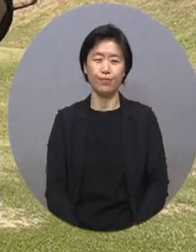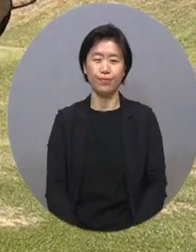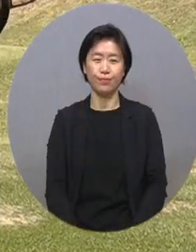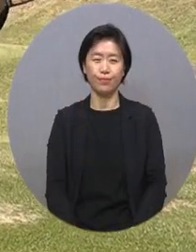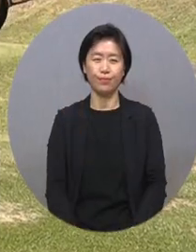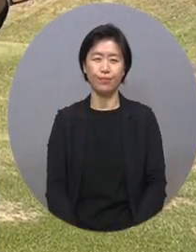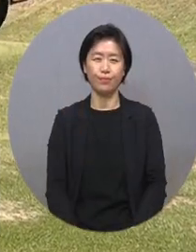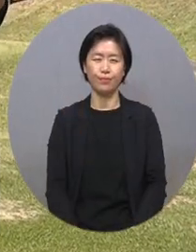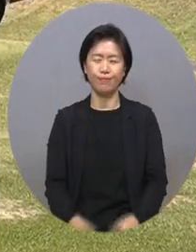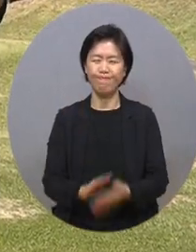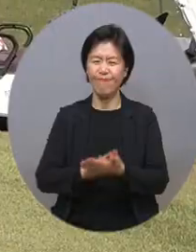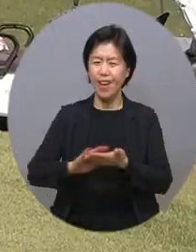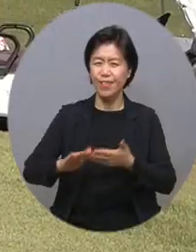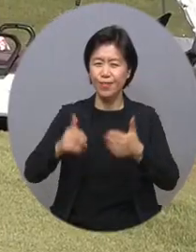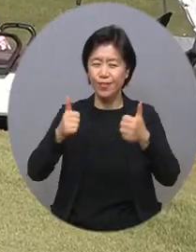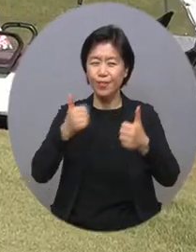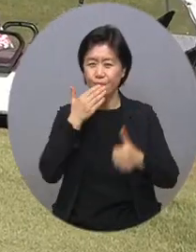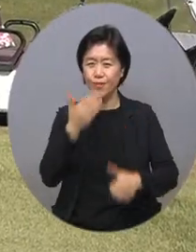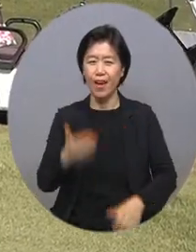나이스. 나이샤. 좋다, 좋다.